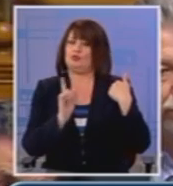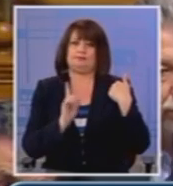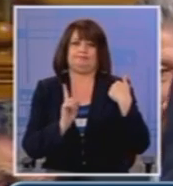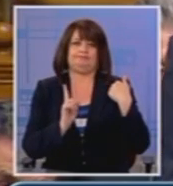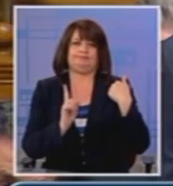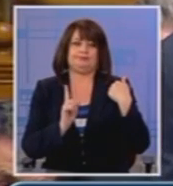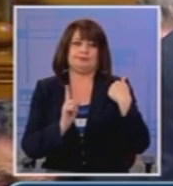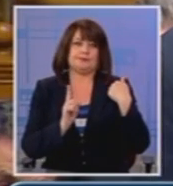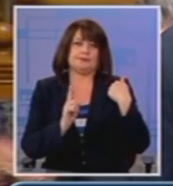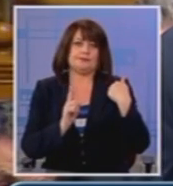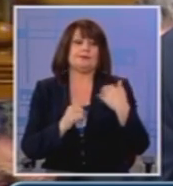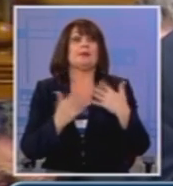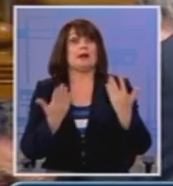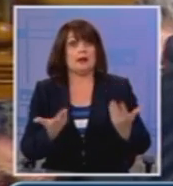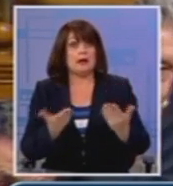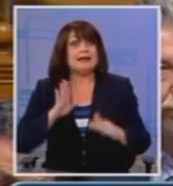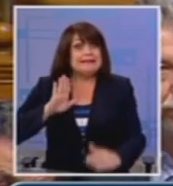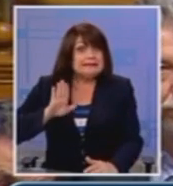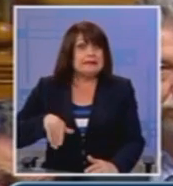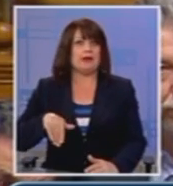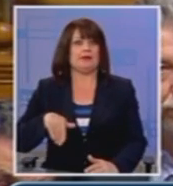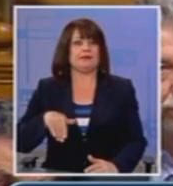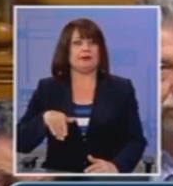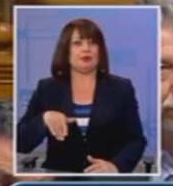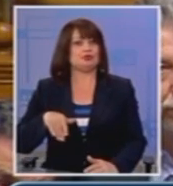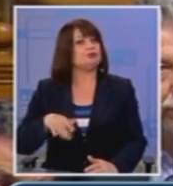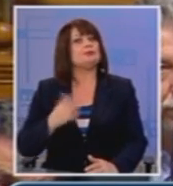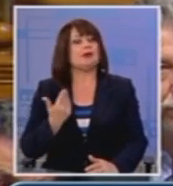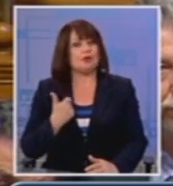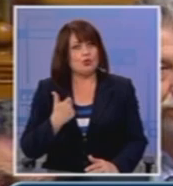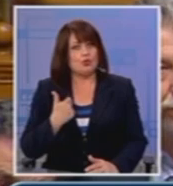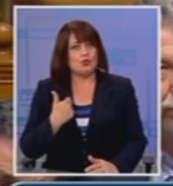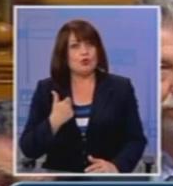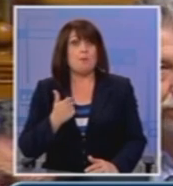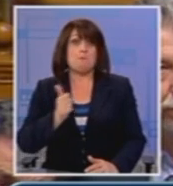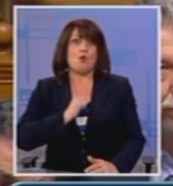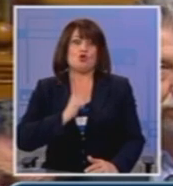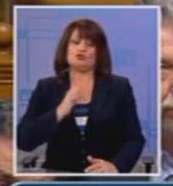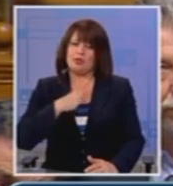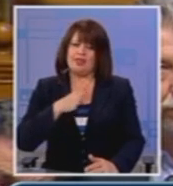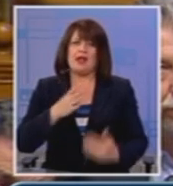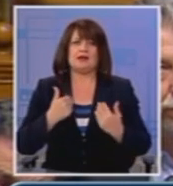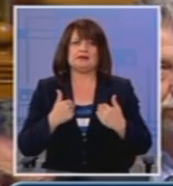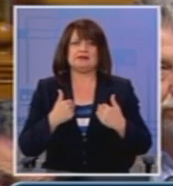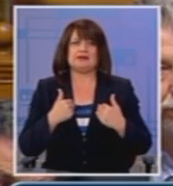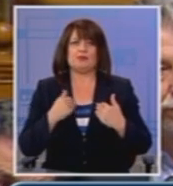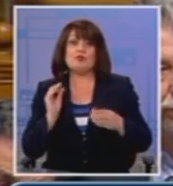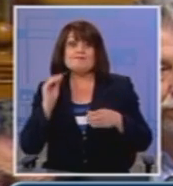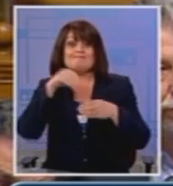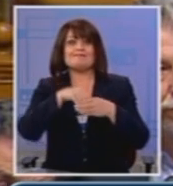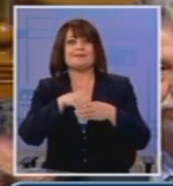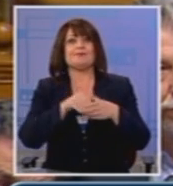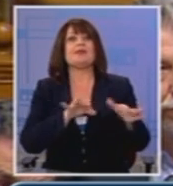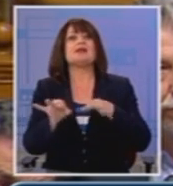ευθύνη αλλά είμαι και ο τελευταίος ο οποίος οικιοθελώς θα προσχωρήσει στο